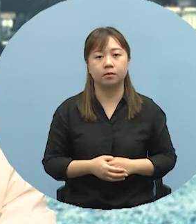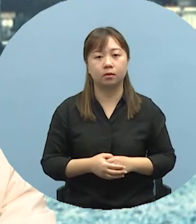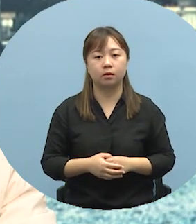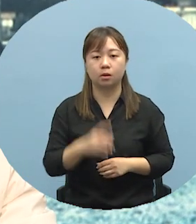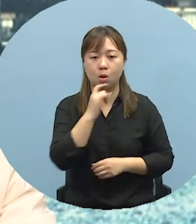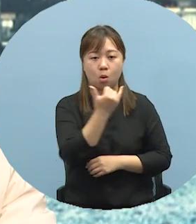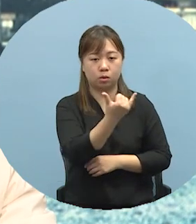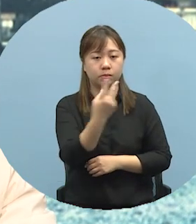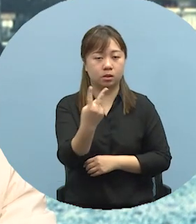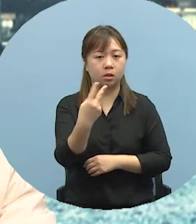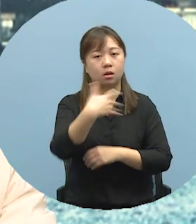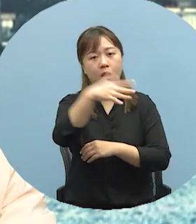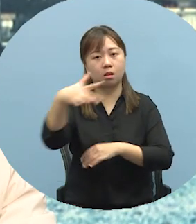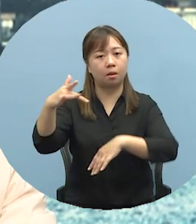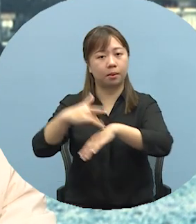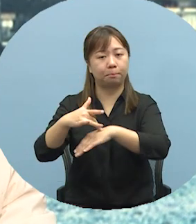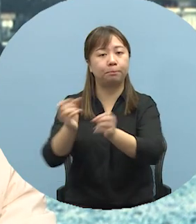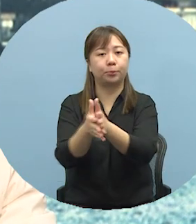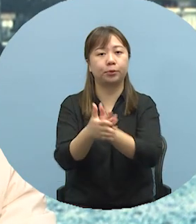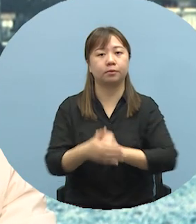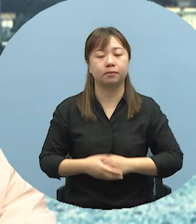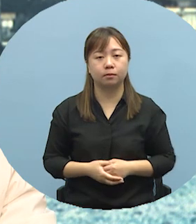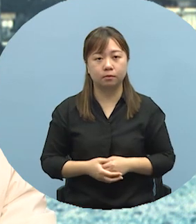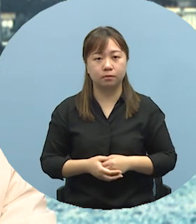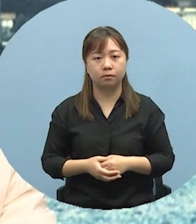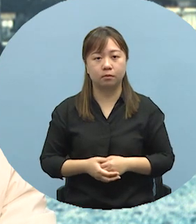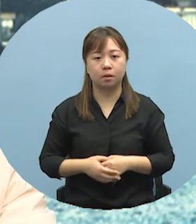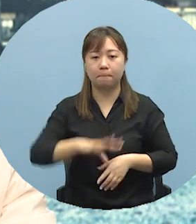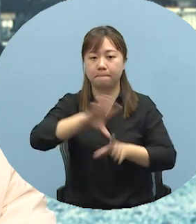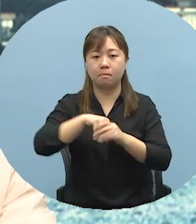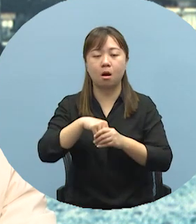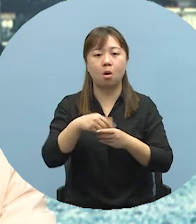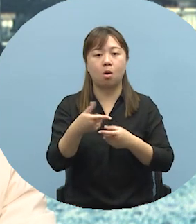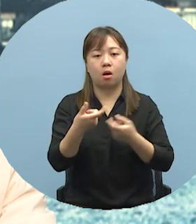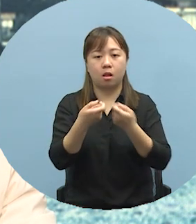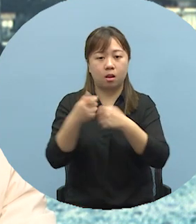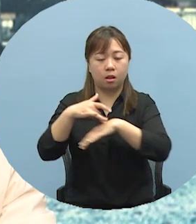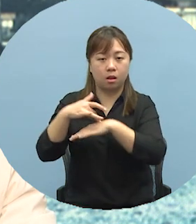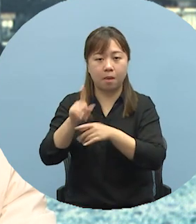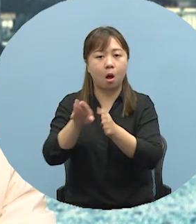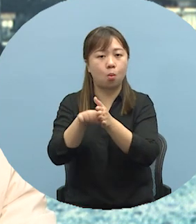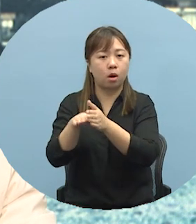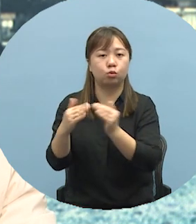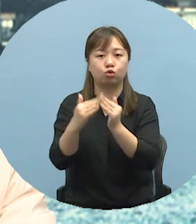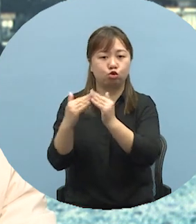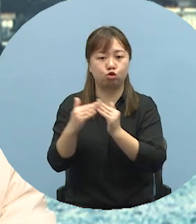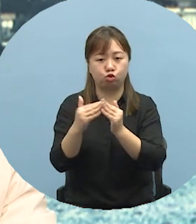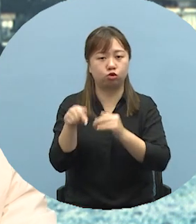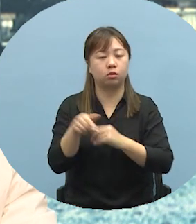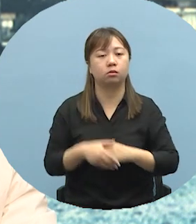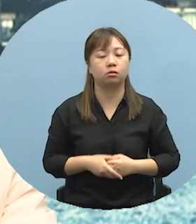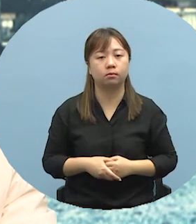另外62宗咧係同其他個案相關嘅個案啦，包括一啲咁嘅接觸者喺葵涌村噶